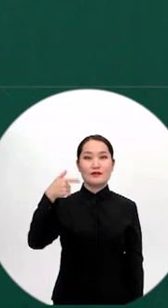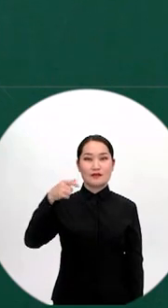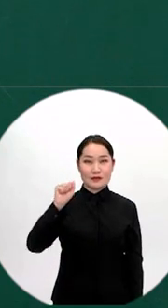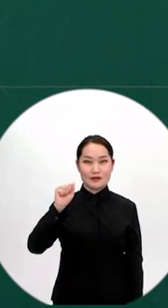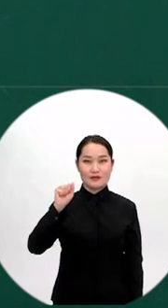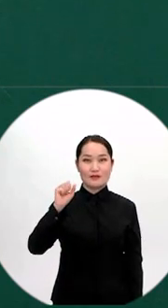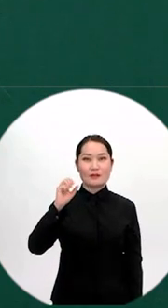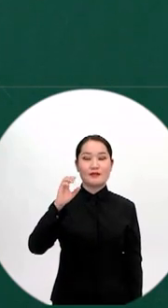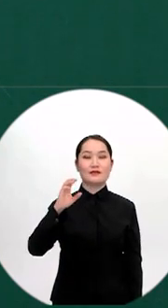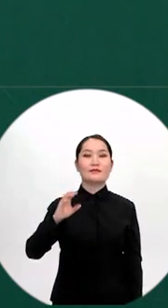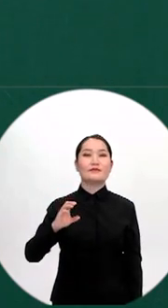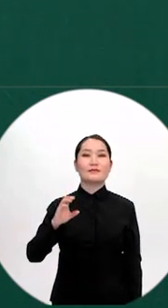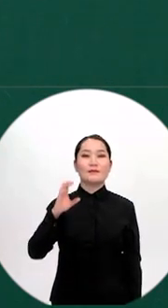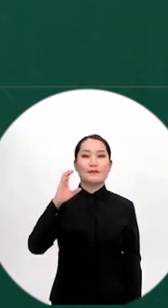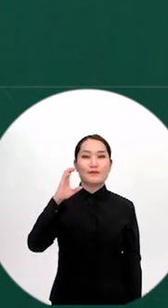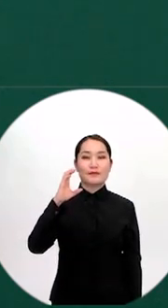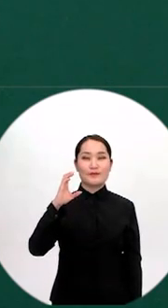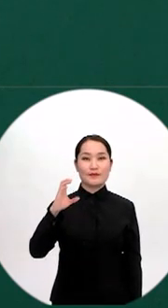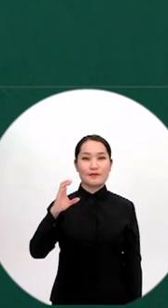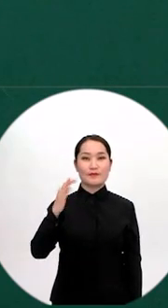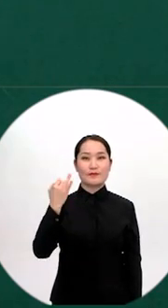Сурга. Сурга.